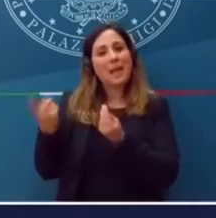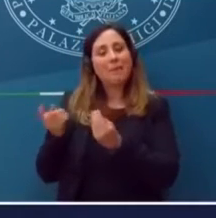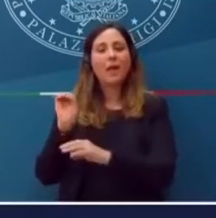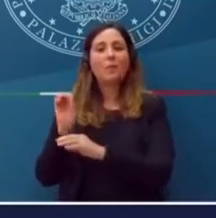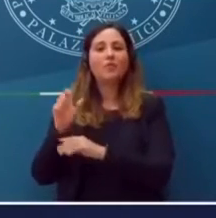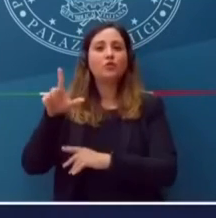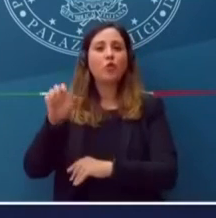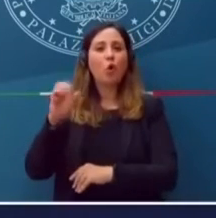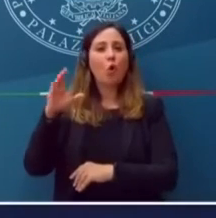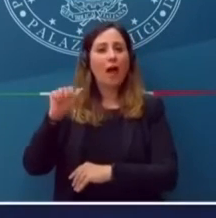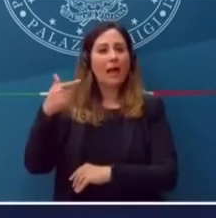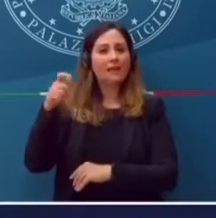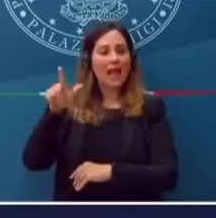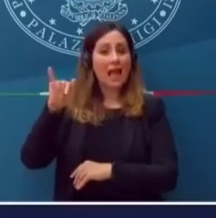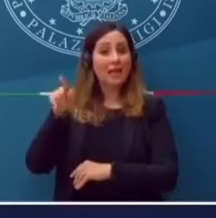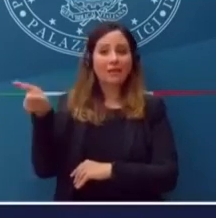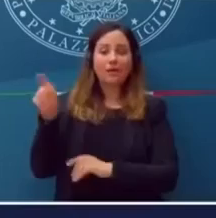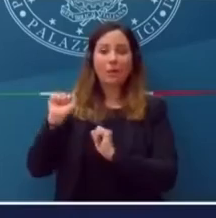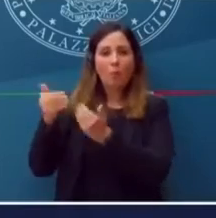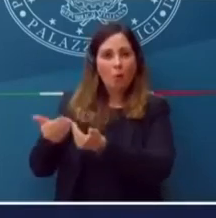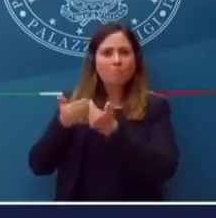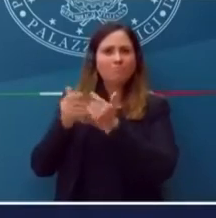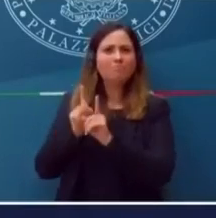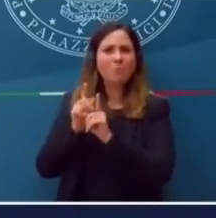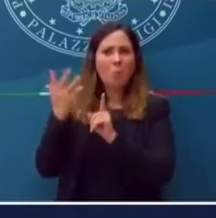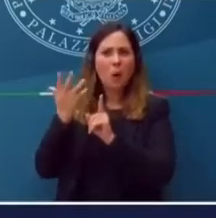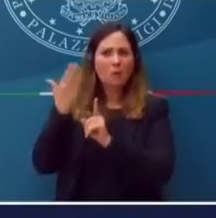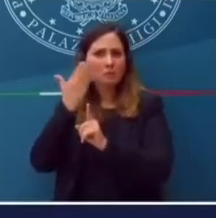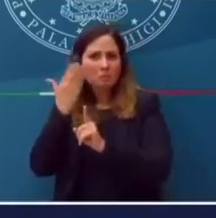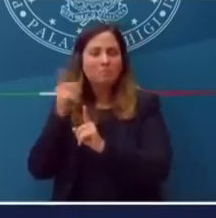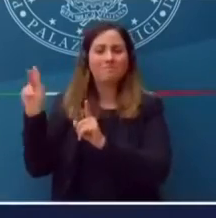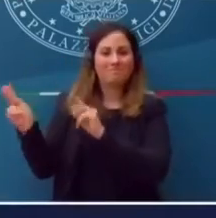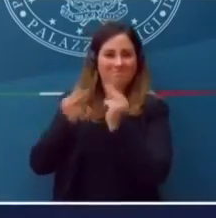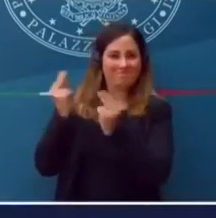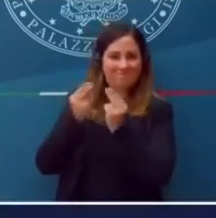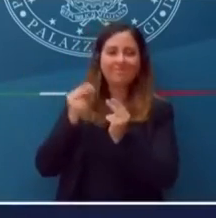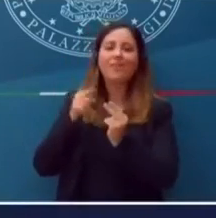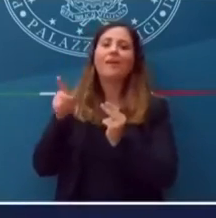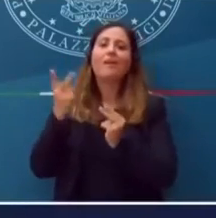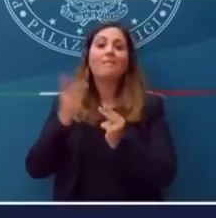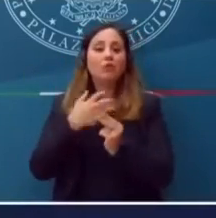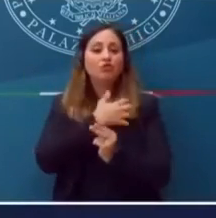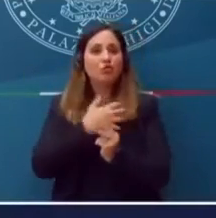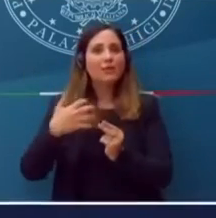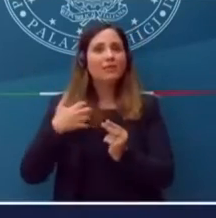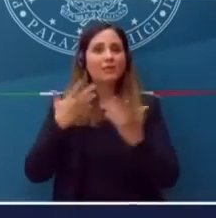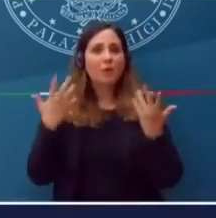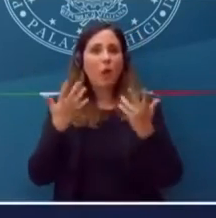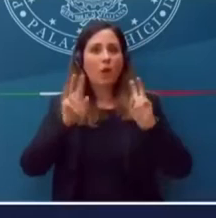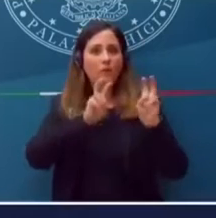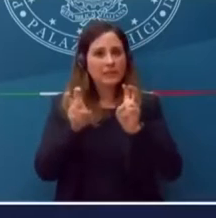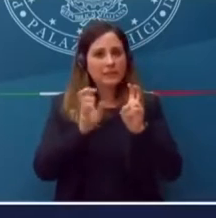lui sta attento che io non dica sciocchezze, anzi... Su tutte le cose, diciamo, scientifiche, se ce ne sono tante su cui